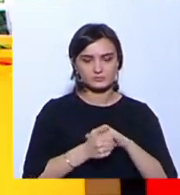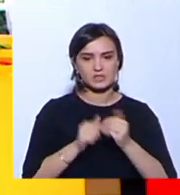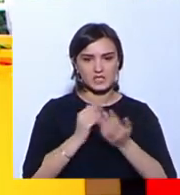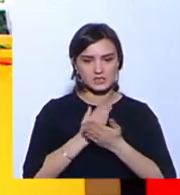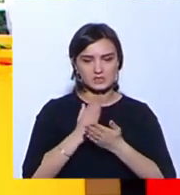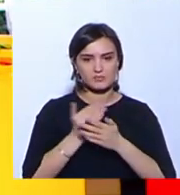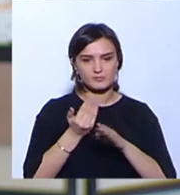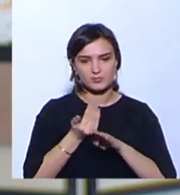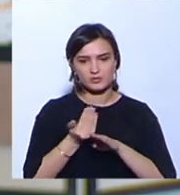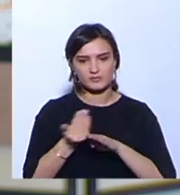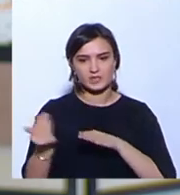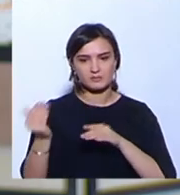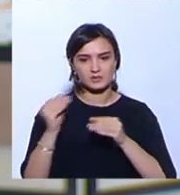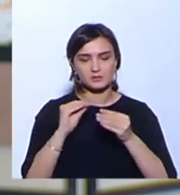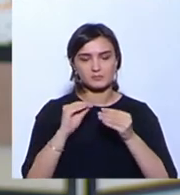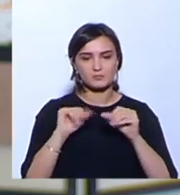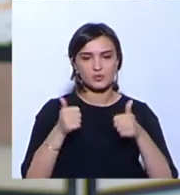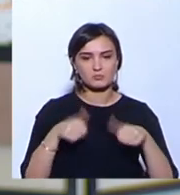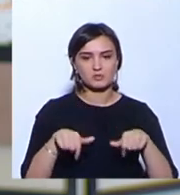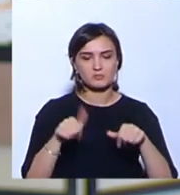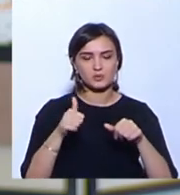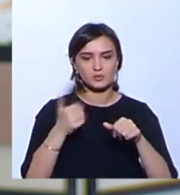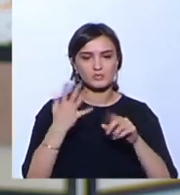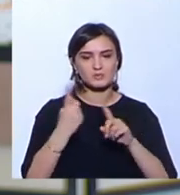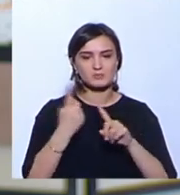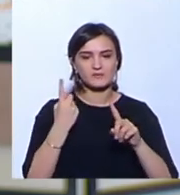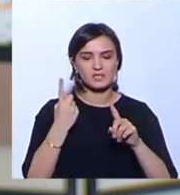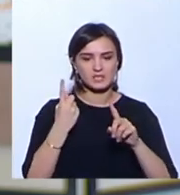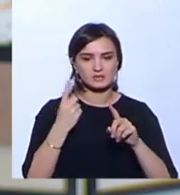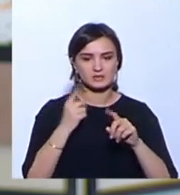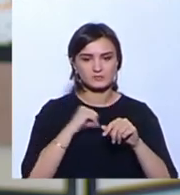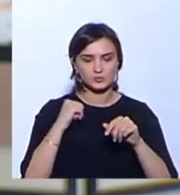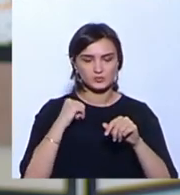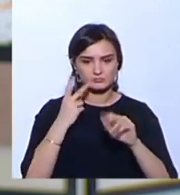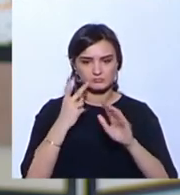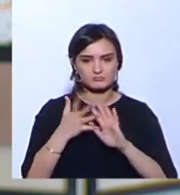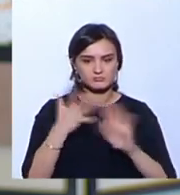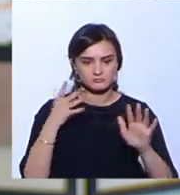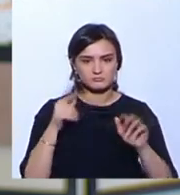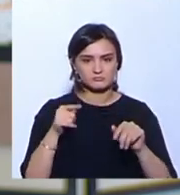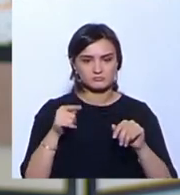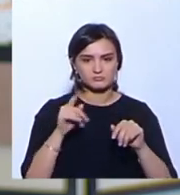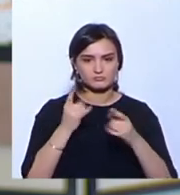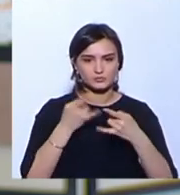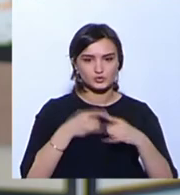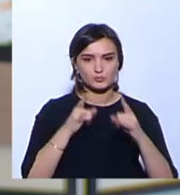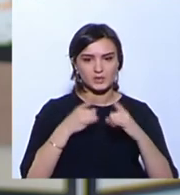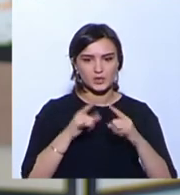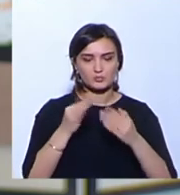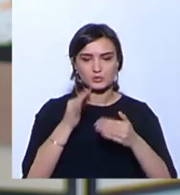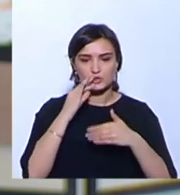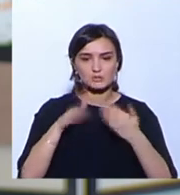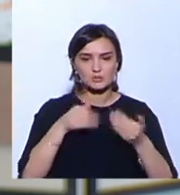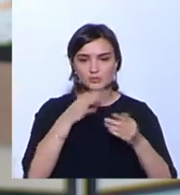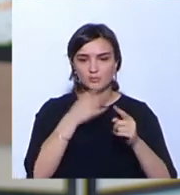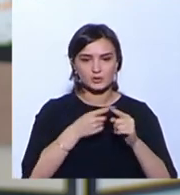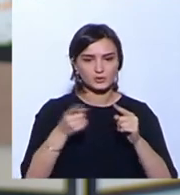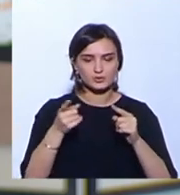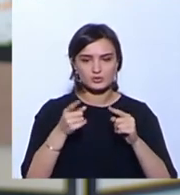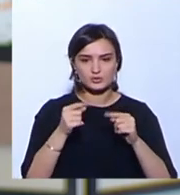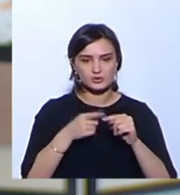არსებობს მოგვიანებითი ფორმები, რომლებიც პირველად თავს იჩენს ხოლმე მშობიარობის შემდგომ